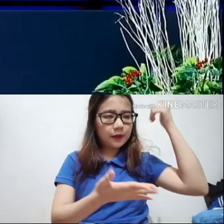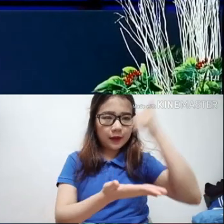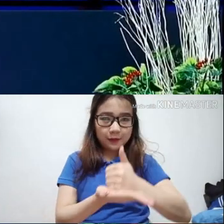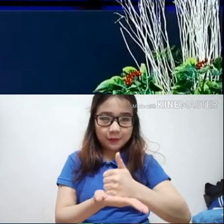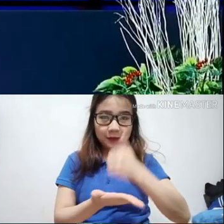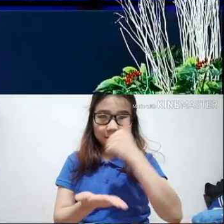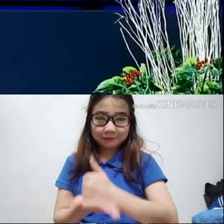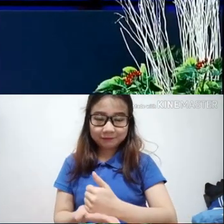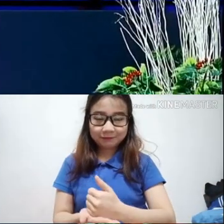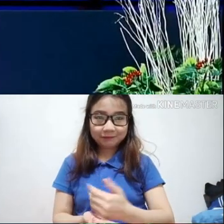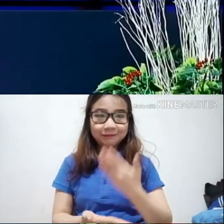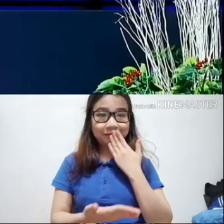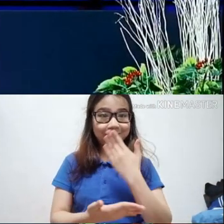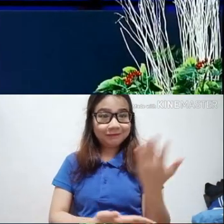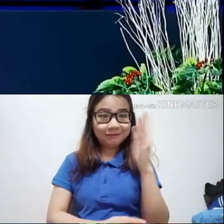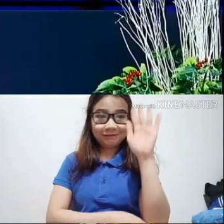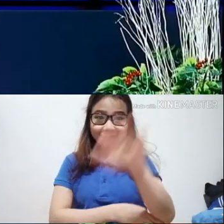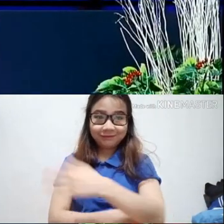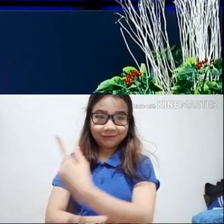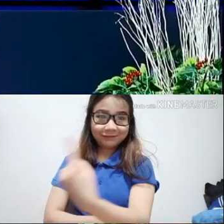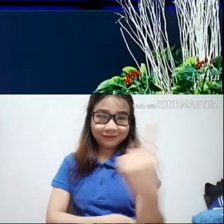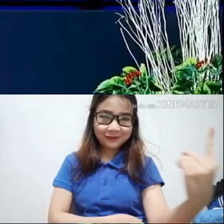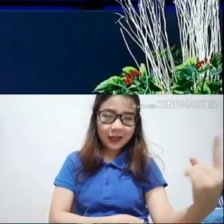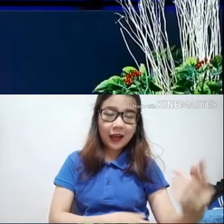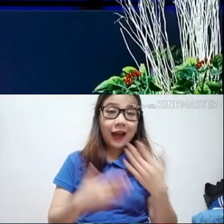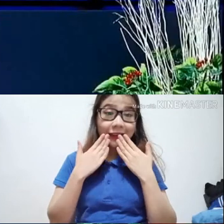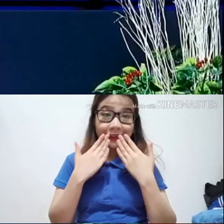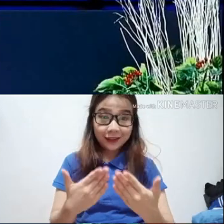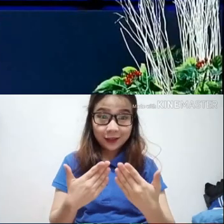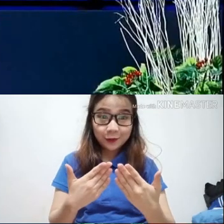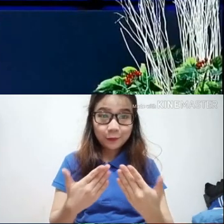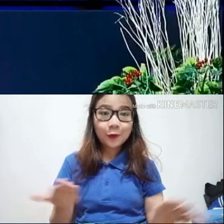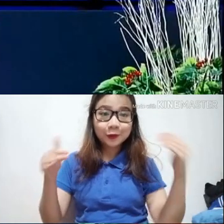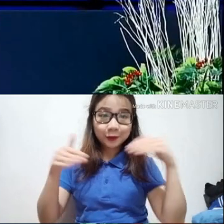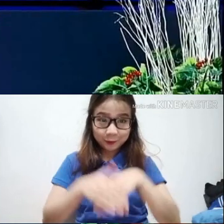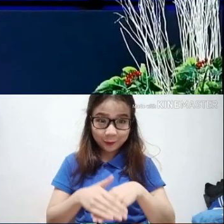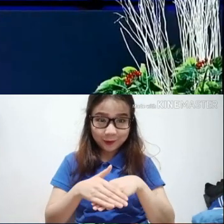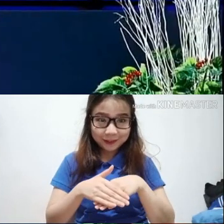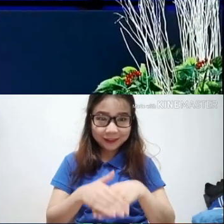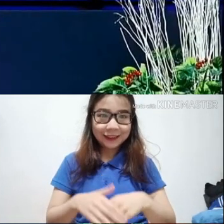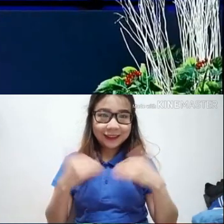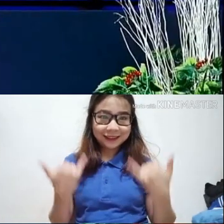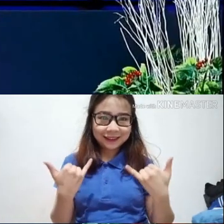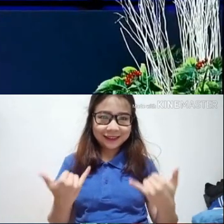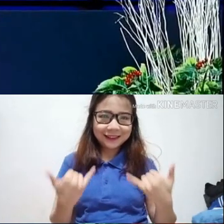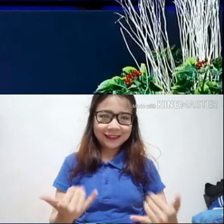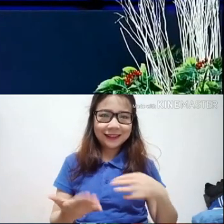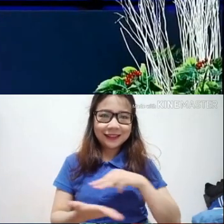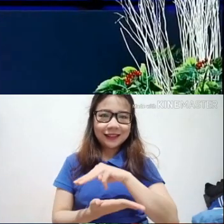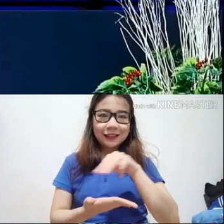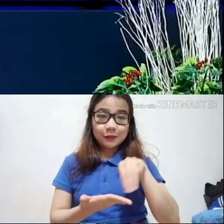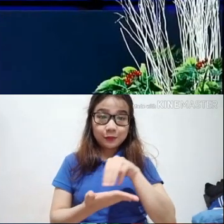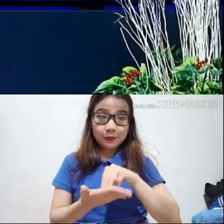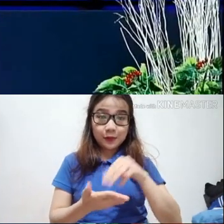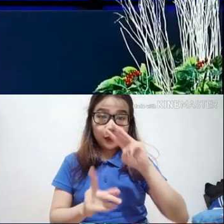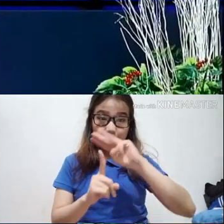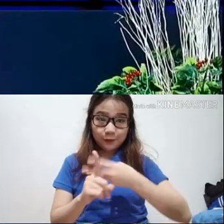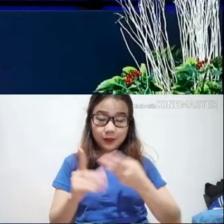sa ating pong midweek service dito po sa Word of Hope ngayong Wednesday night. At kami po ay patuloy po na